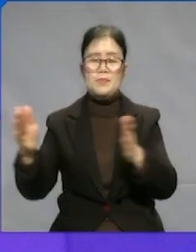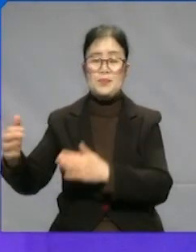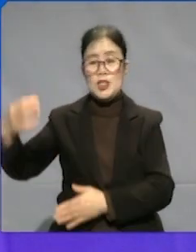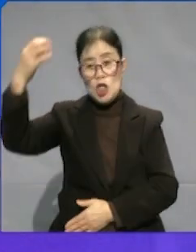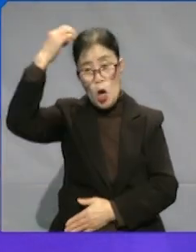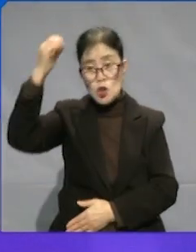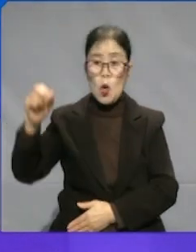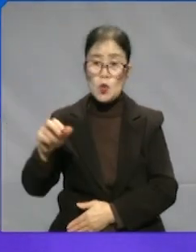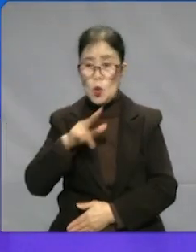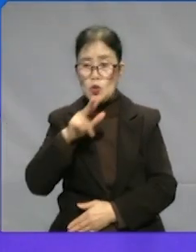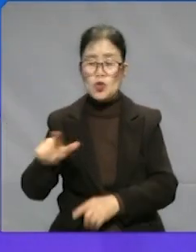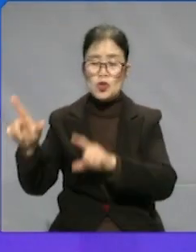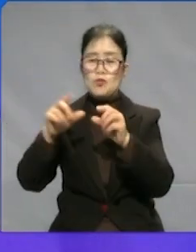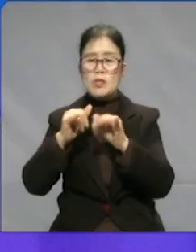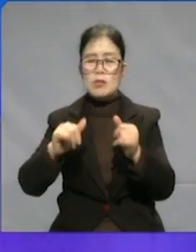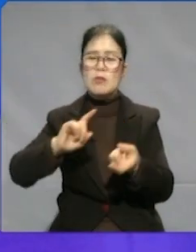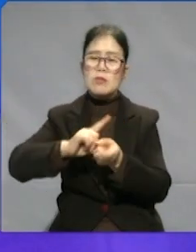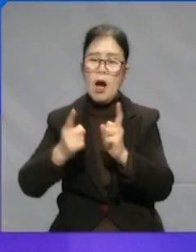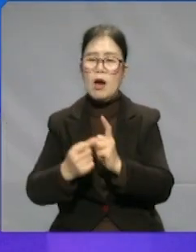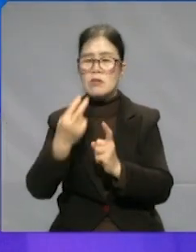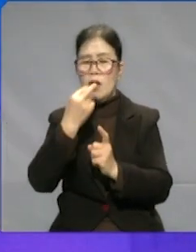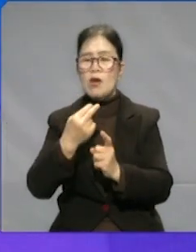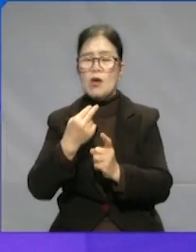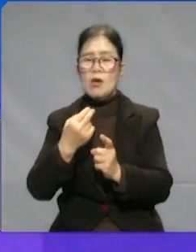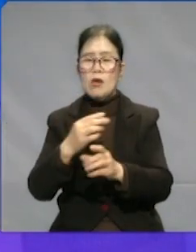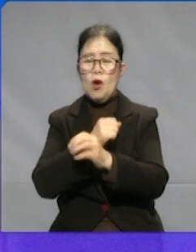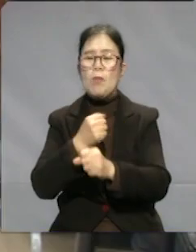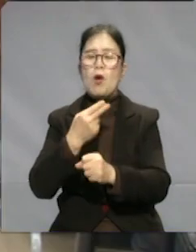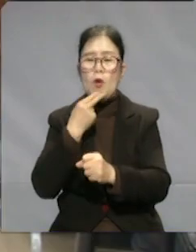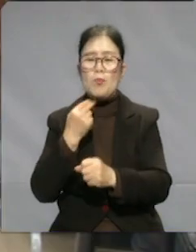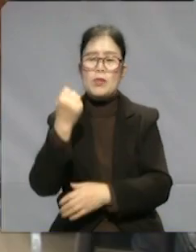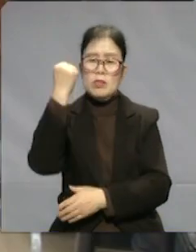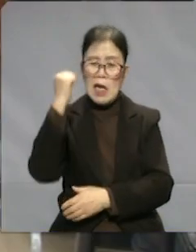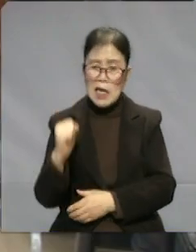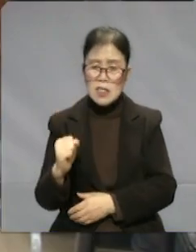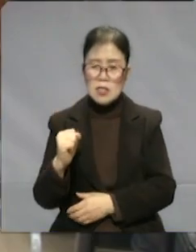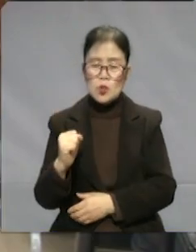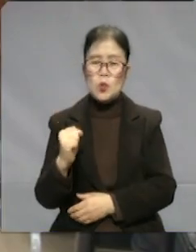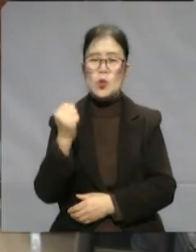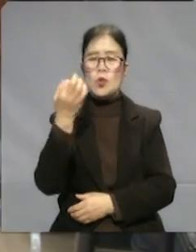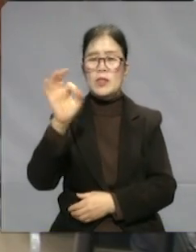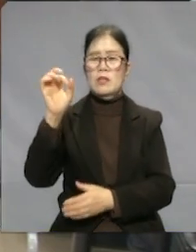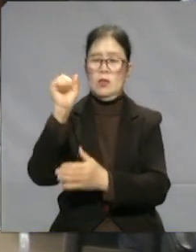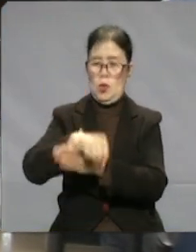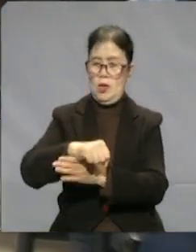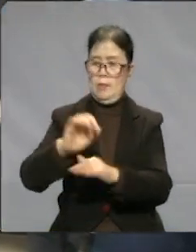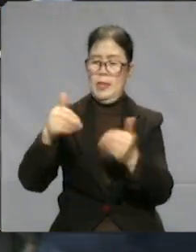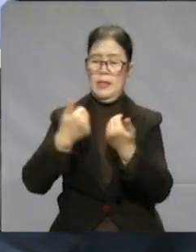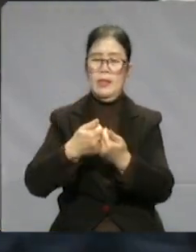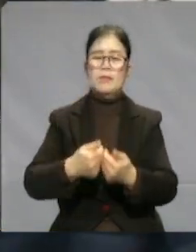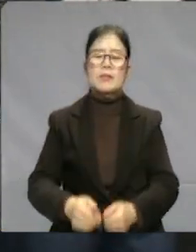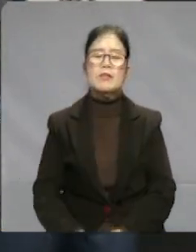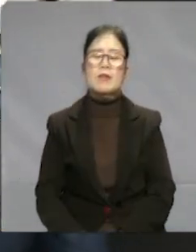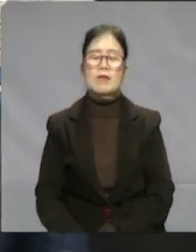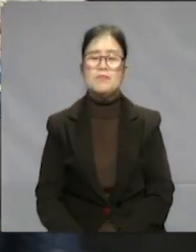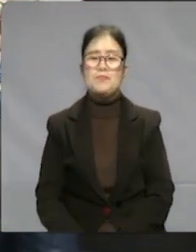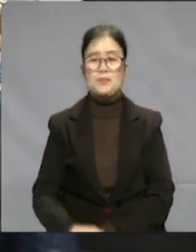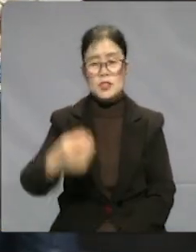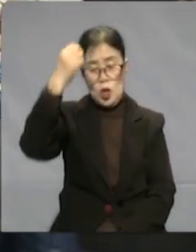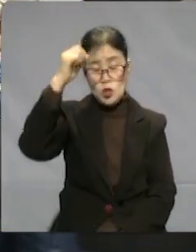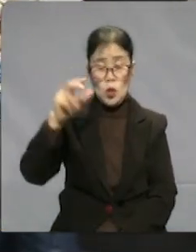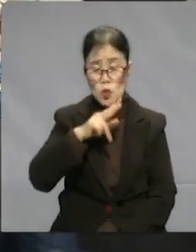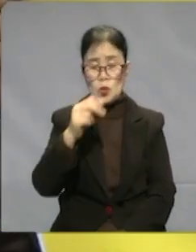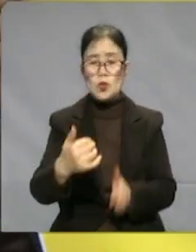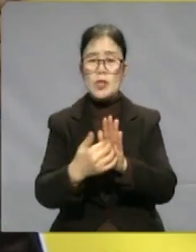영종 용역 주민들이 주민 상생 협약 없는 인스파이어 카지노의 인허가를 반대하고 나섰습니다. 영종 용역